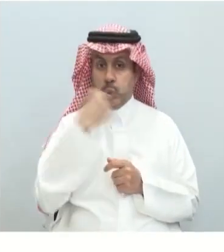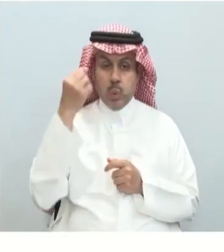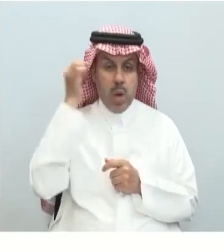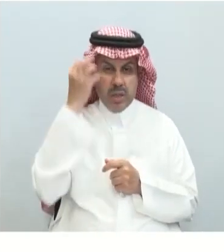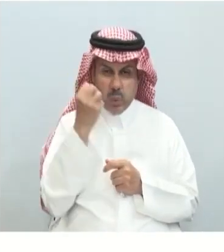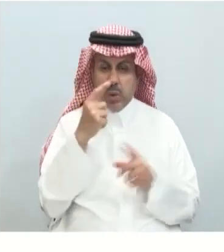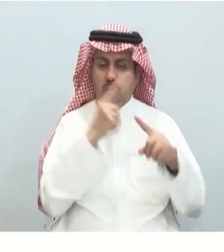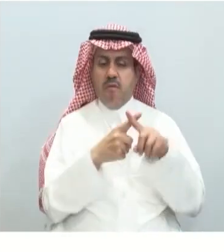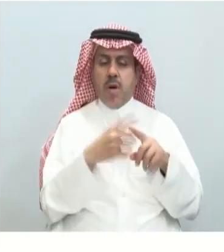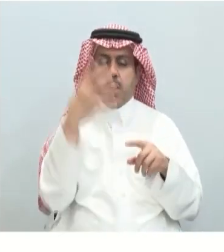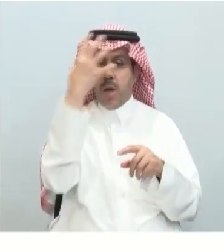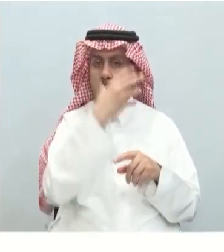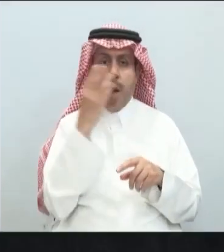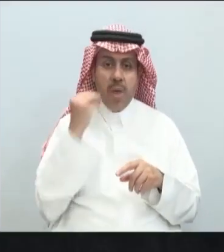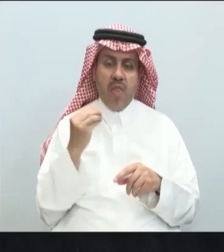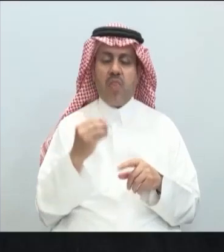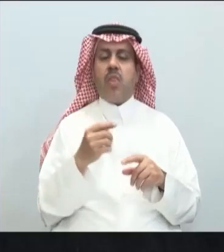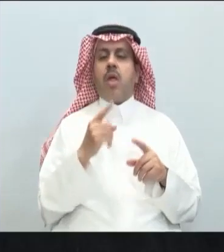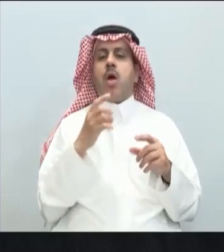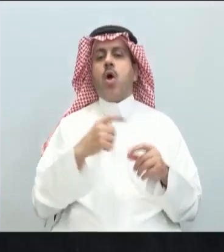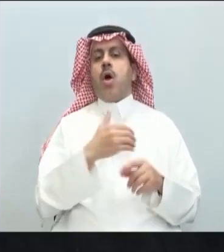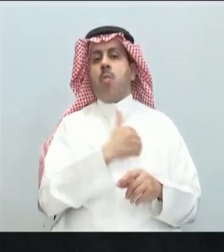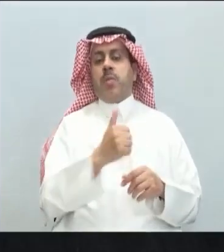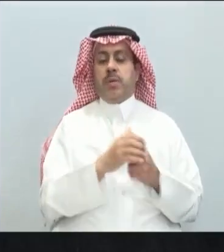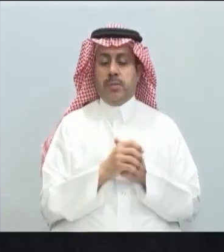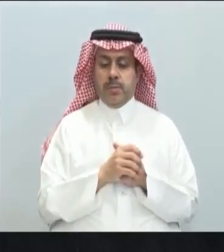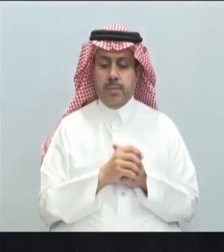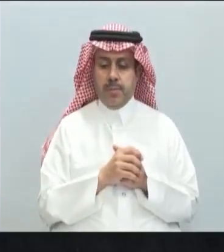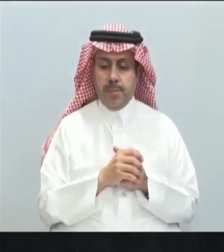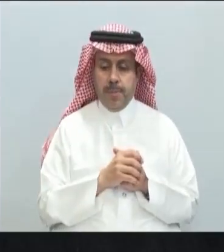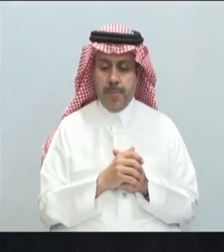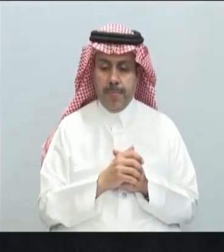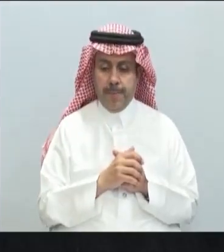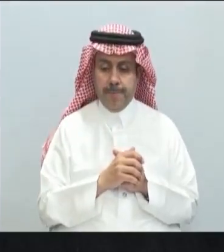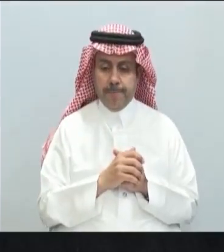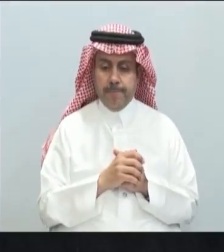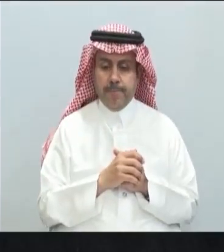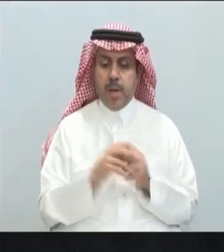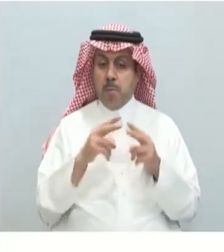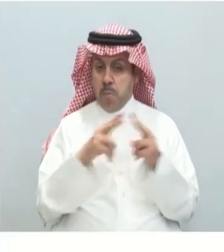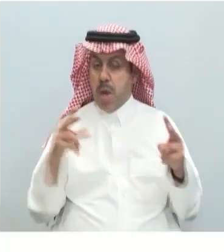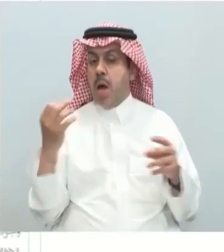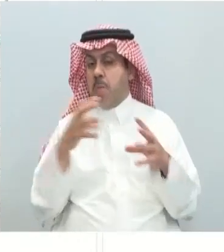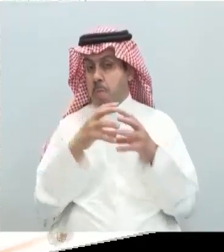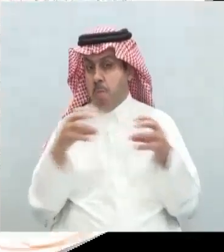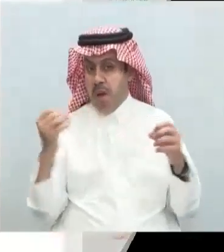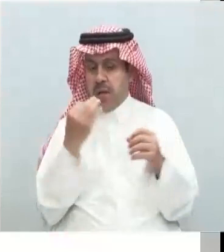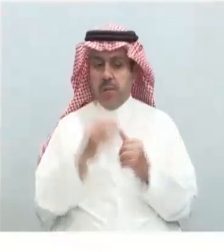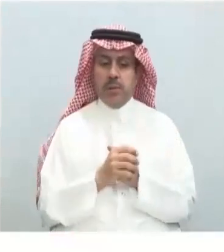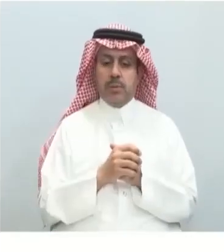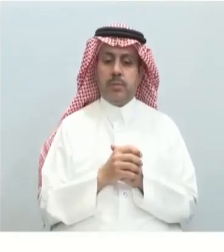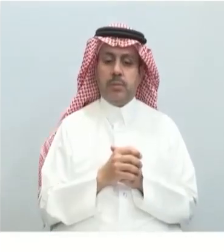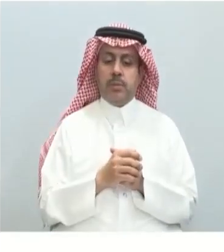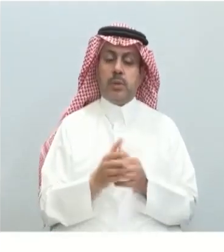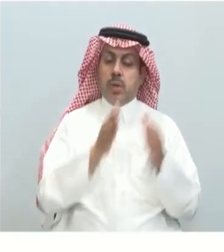هذا ما يتعلق ايها الطلاب والطالبات ببيان معاني بعض الكلمات التي معنا ننتقل ايها الطلاب